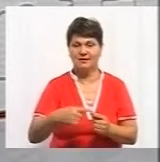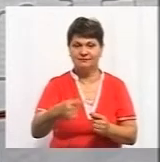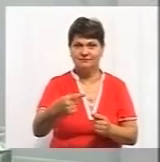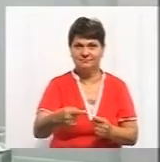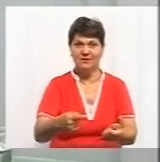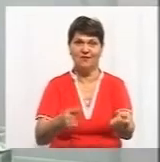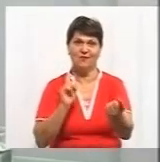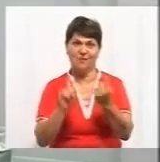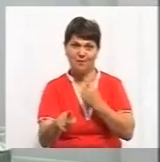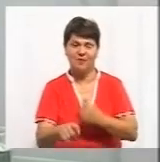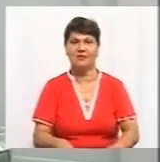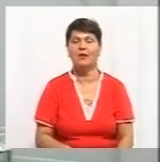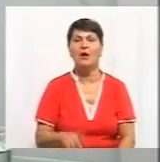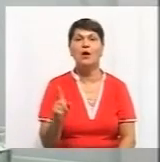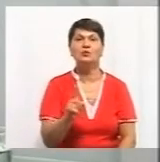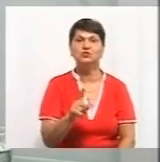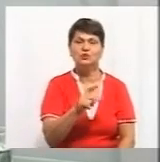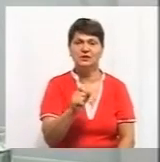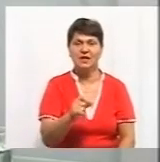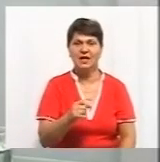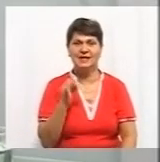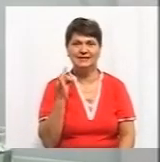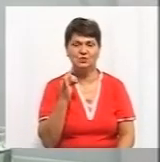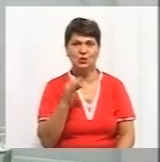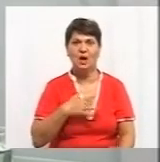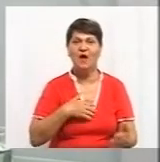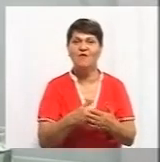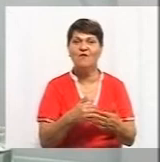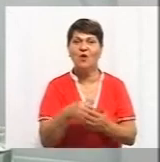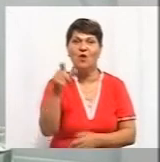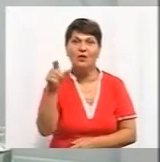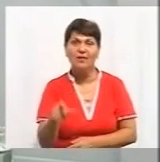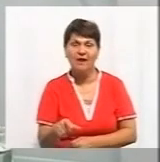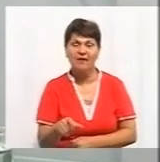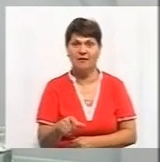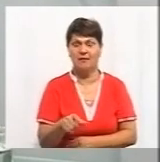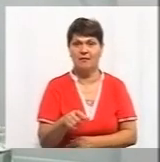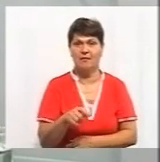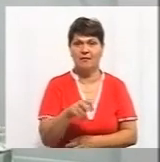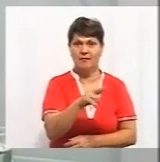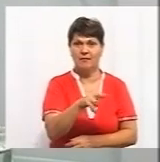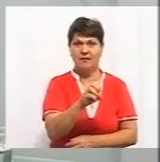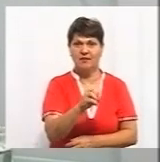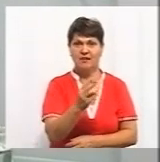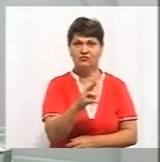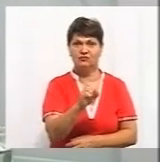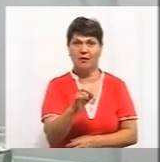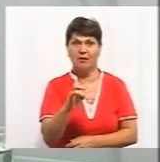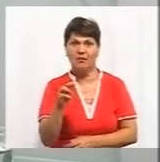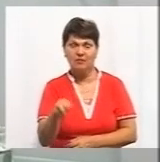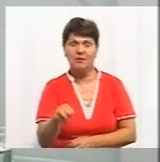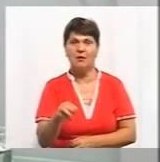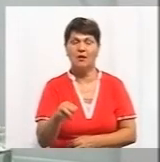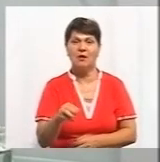з волонтеркою пані Дешкант, яка створила електронну платформу з обговорення проблем на